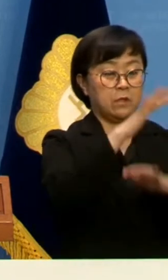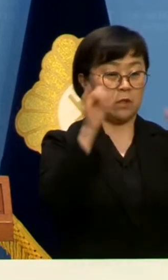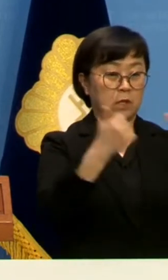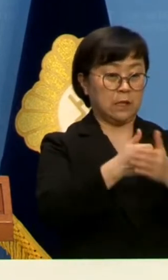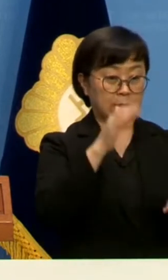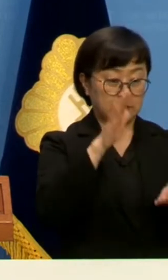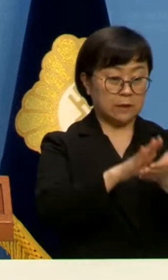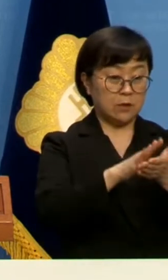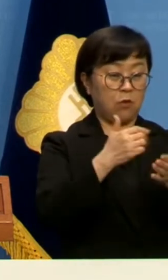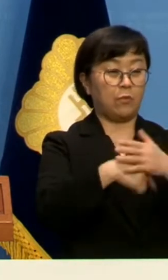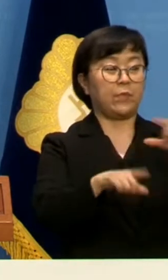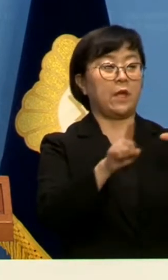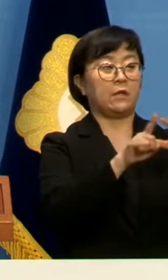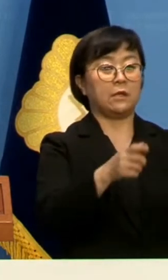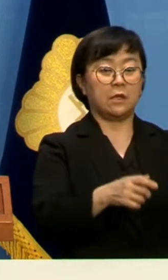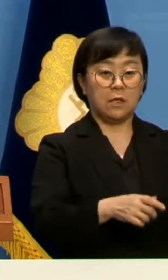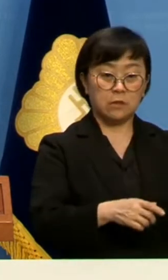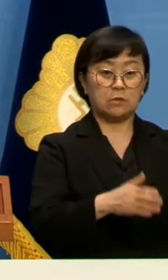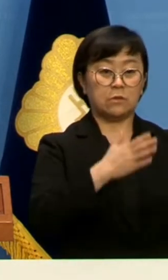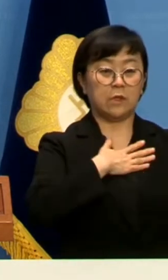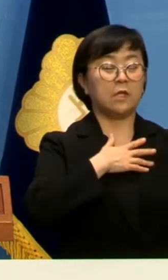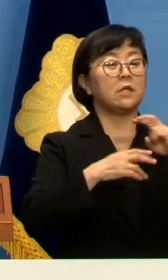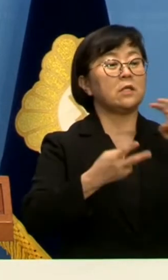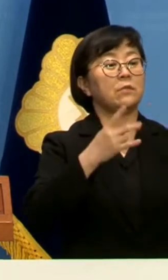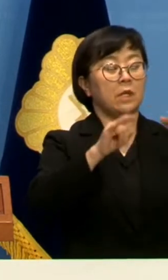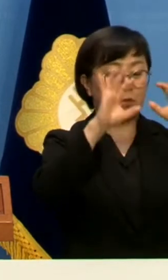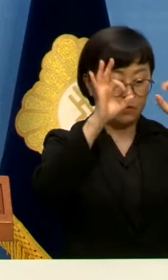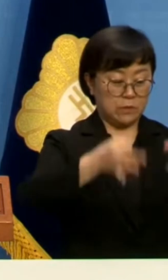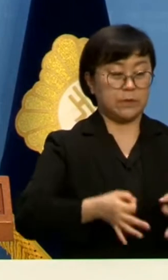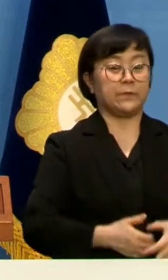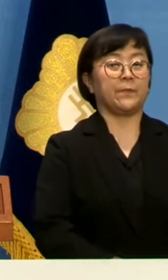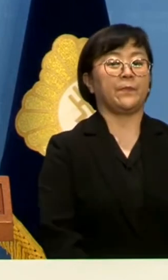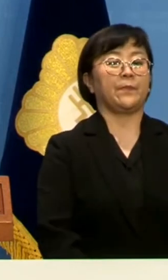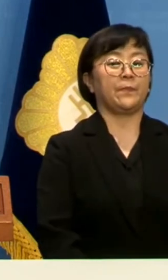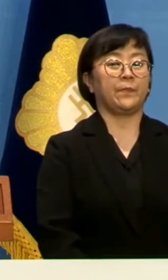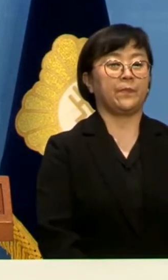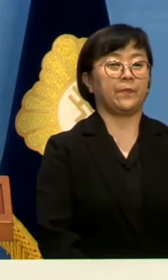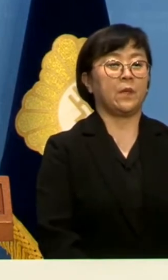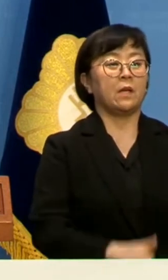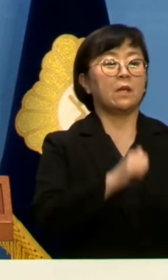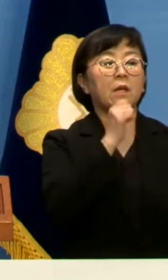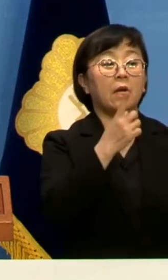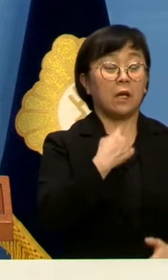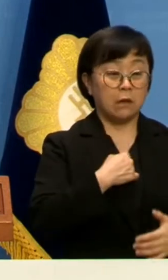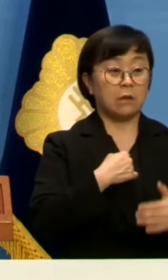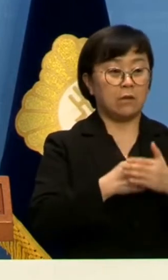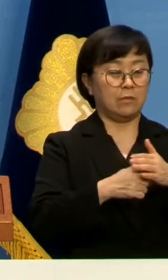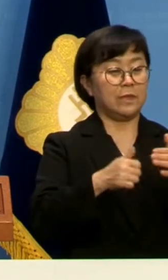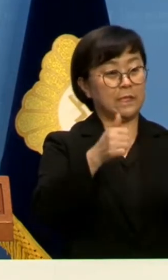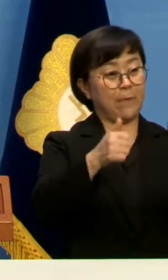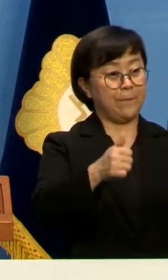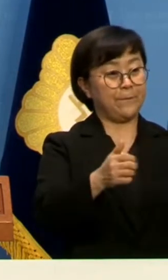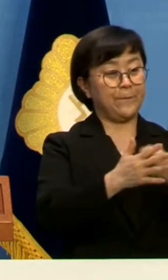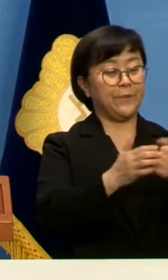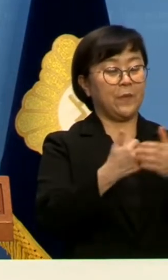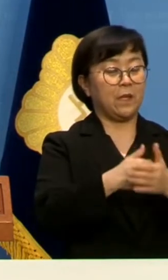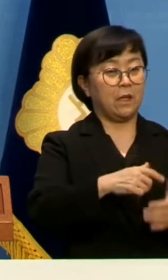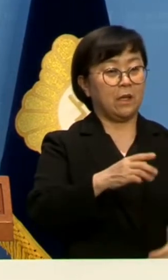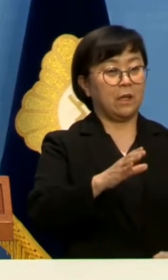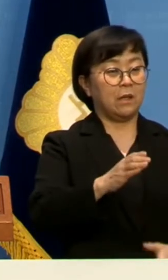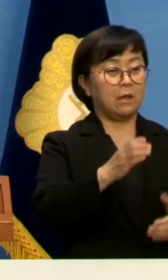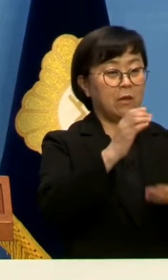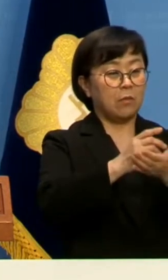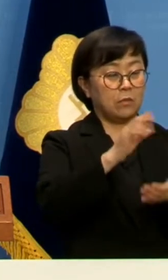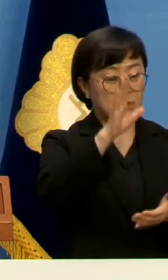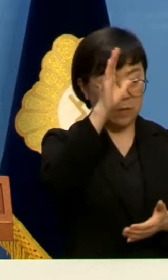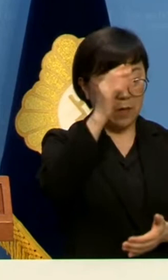청년이라는 뜨거운 단어를 가슴에 새기며 저의 20대를 돌아봤습니다. 가난했던 고시생, 컵라면 하나로 끼니를 때우던